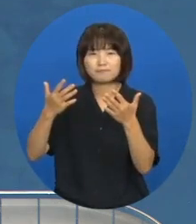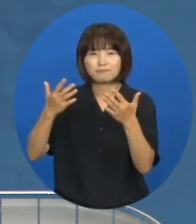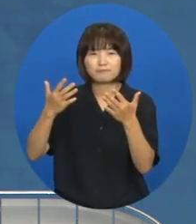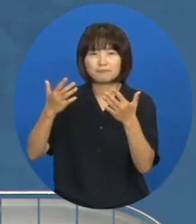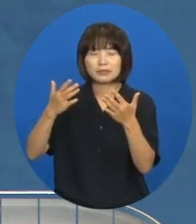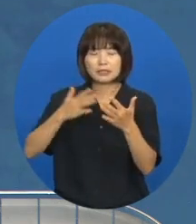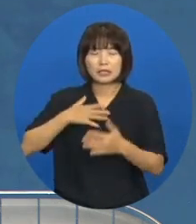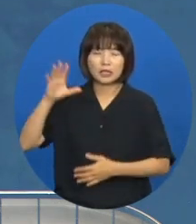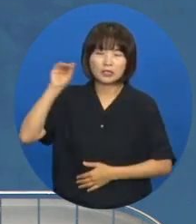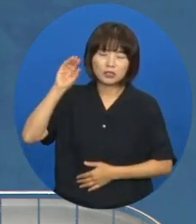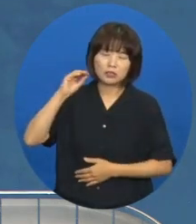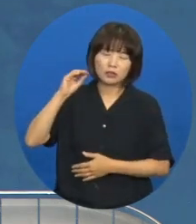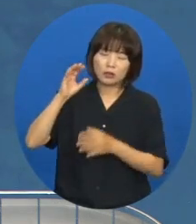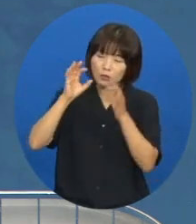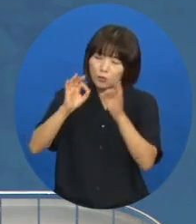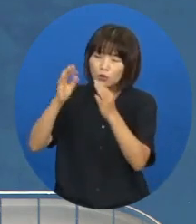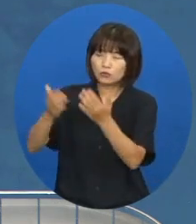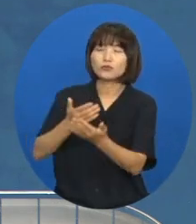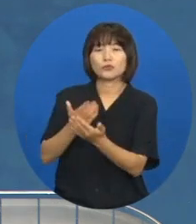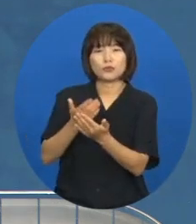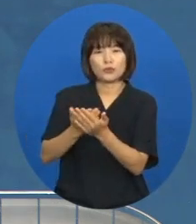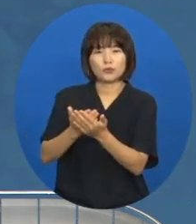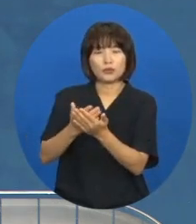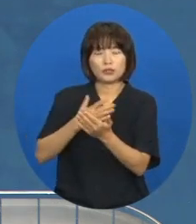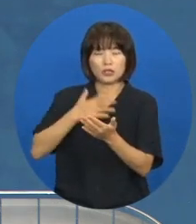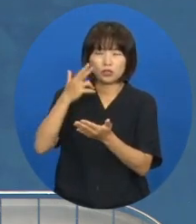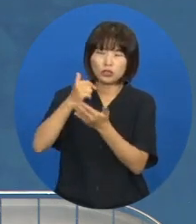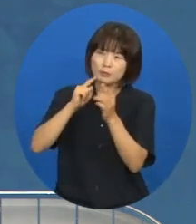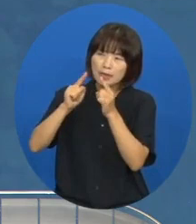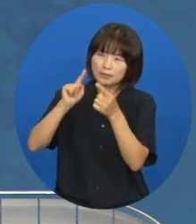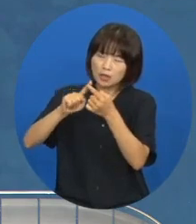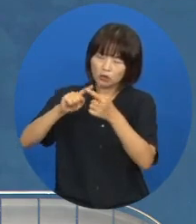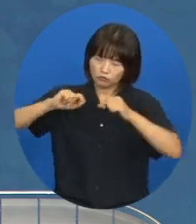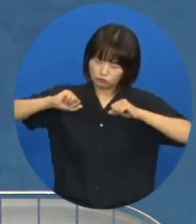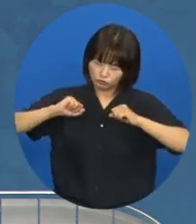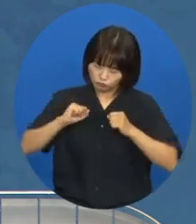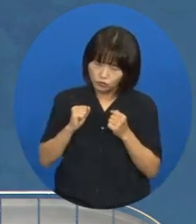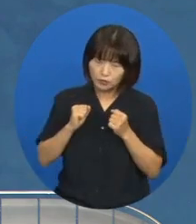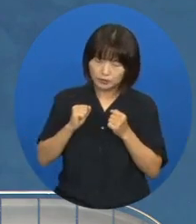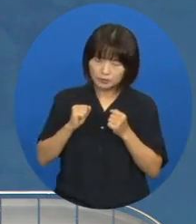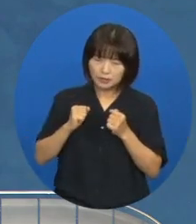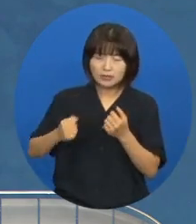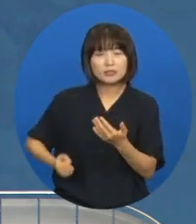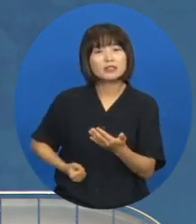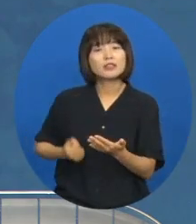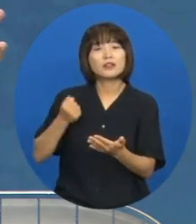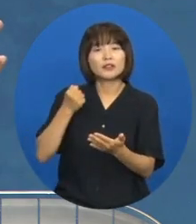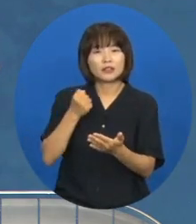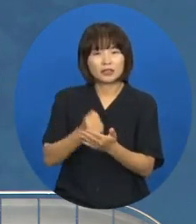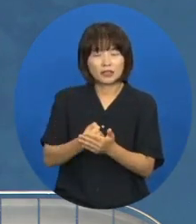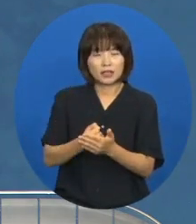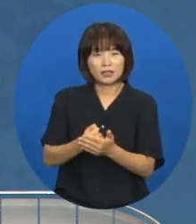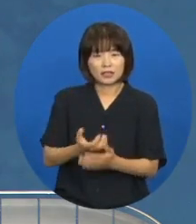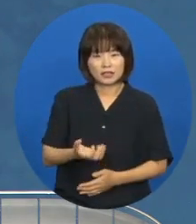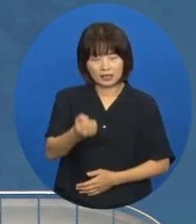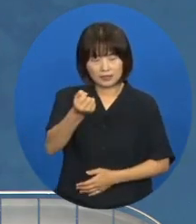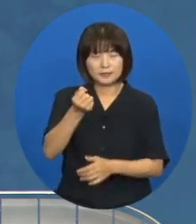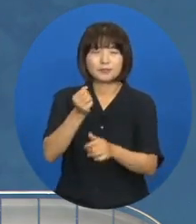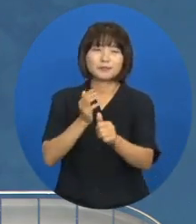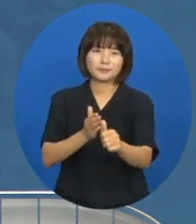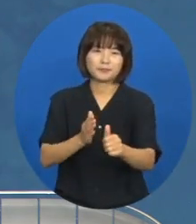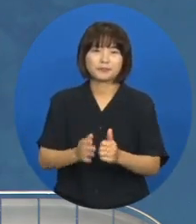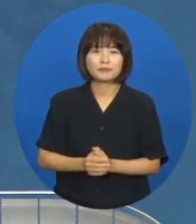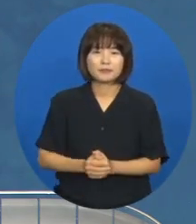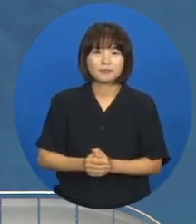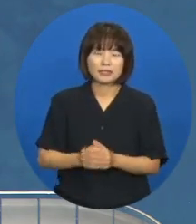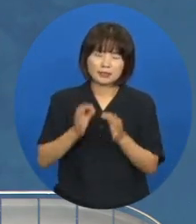제게 들려주십시오. 제가 주의 말씀대로 순종하겠습니다. 그런 결단이 있게 되기를 원합니다. 정말